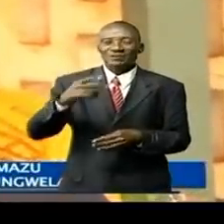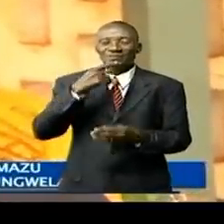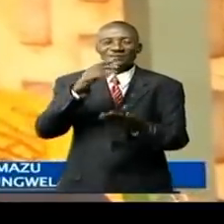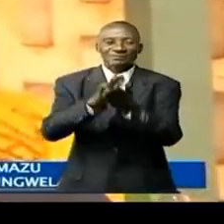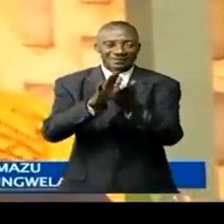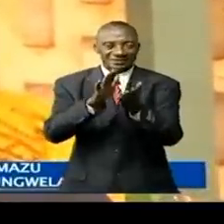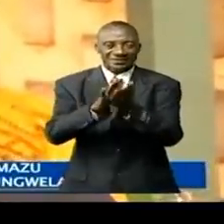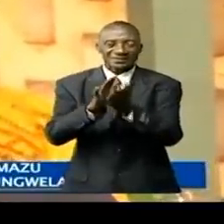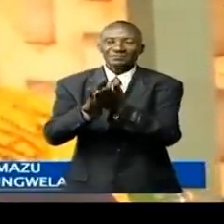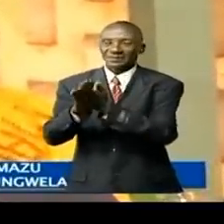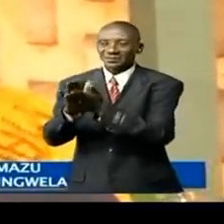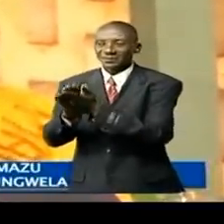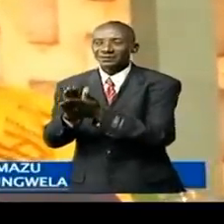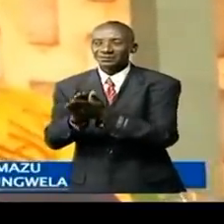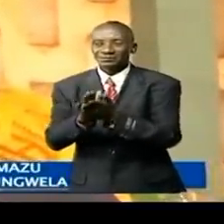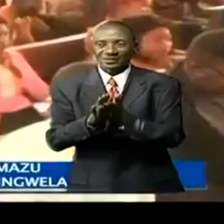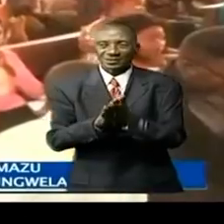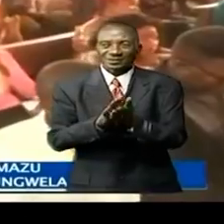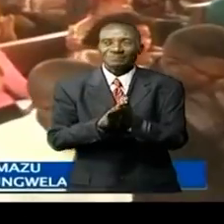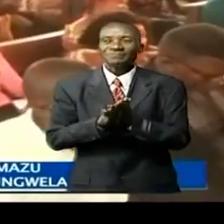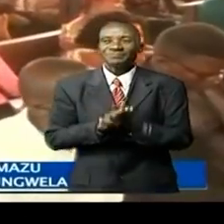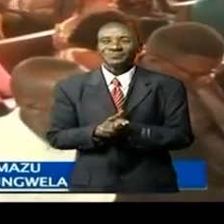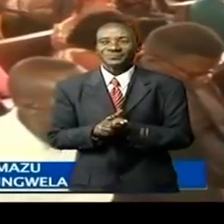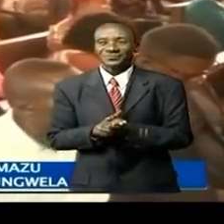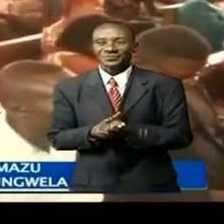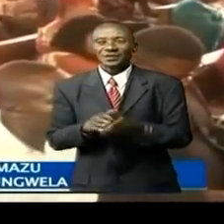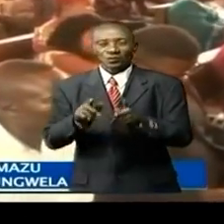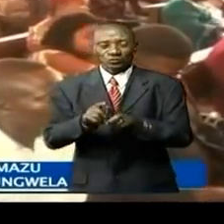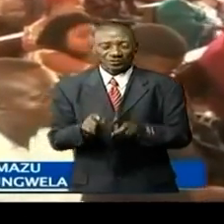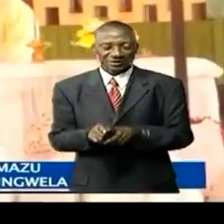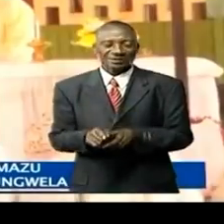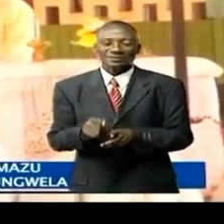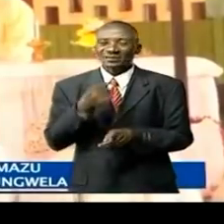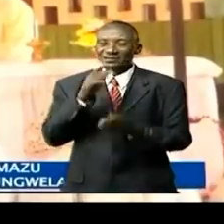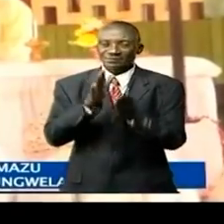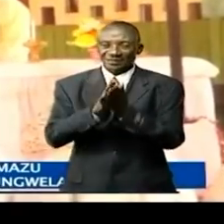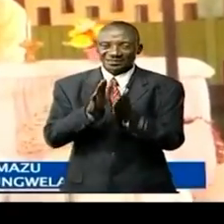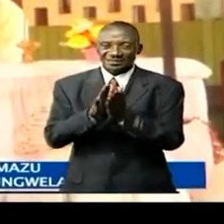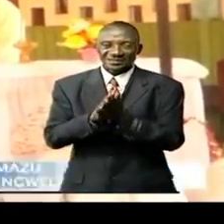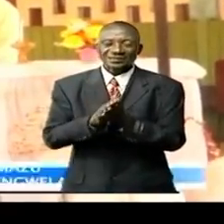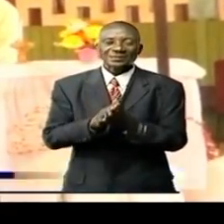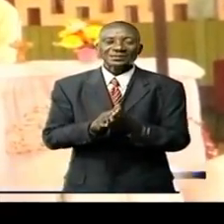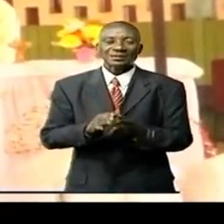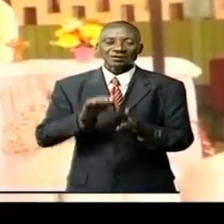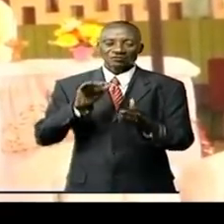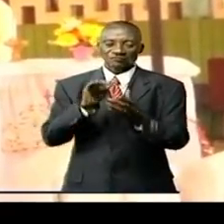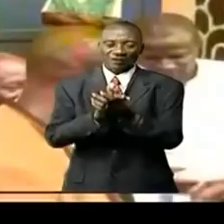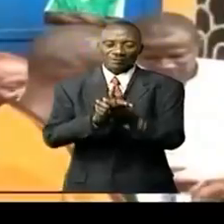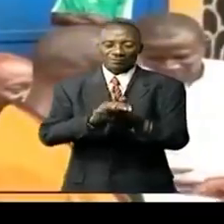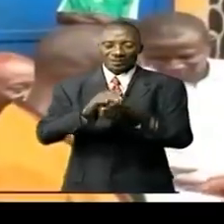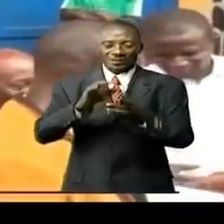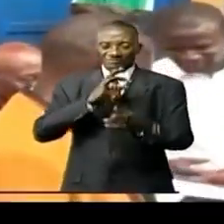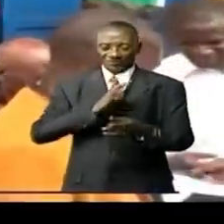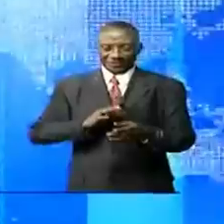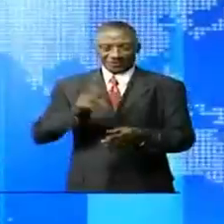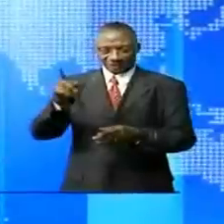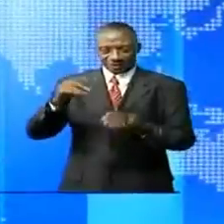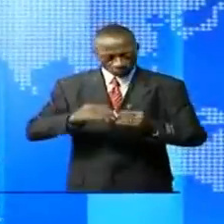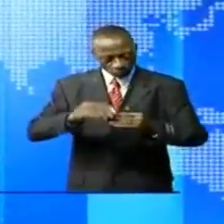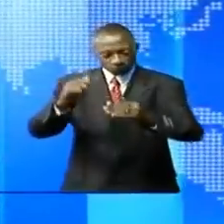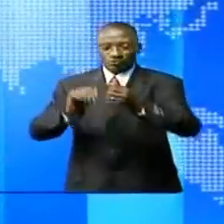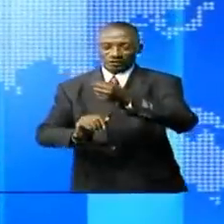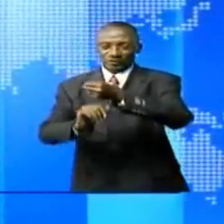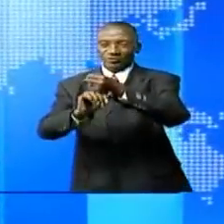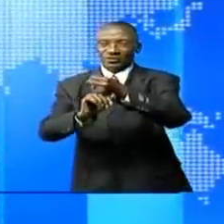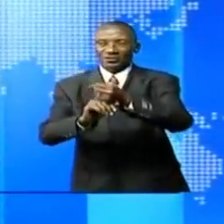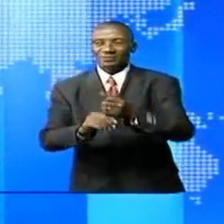un vibrant hommage à la première dame Denise Nyakeru Tshisekedi qui ne cesse de l'assister.